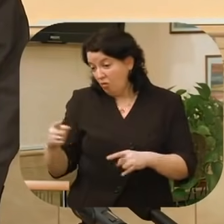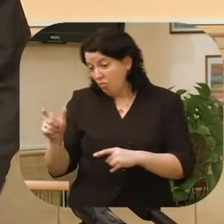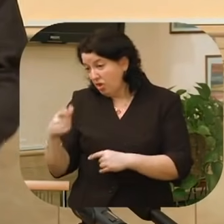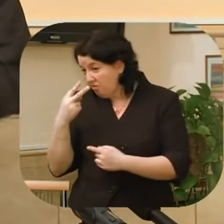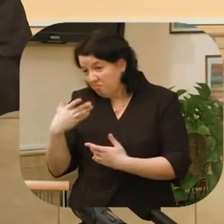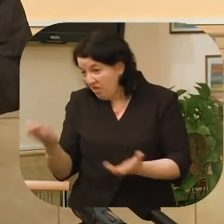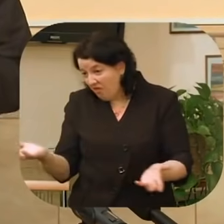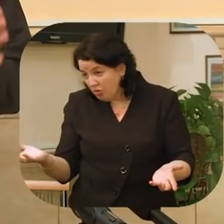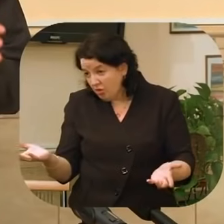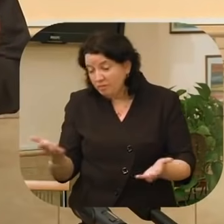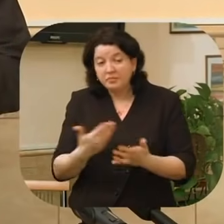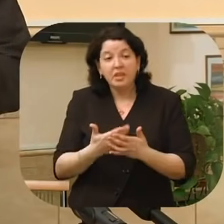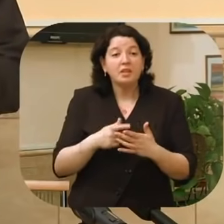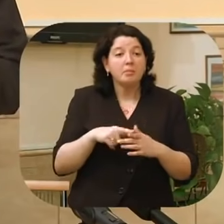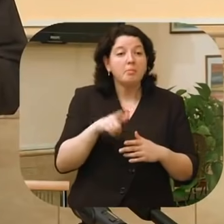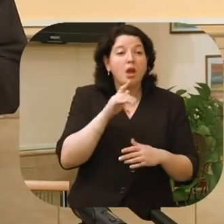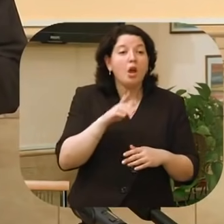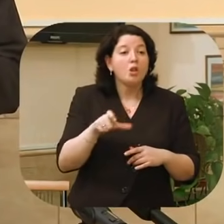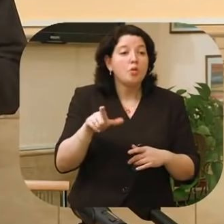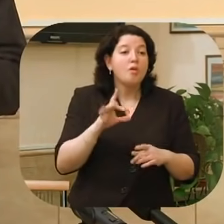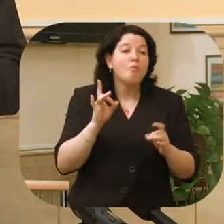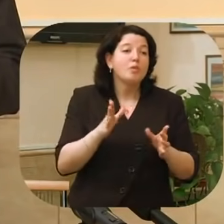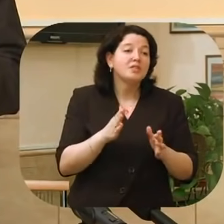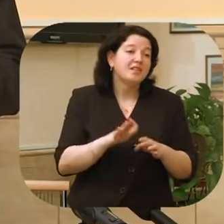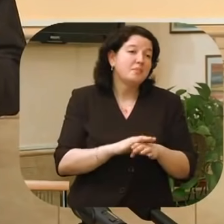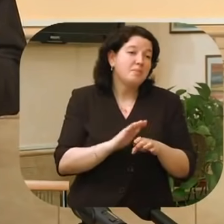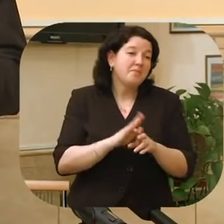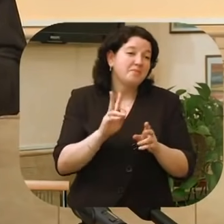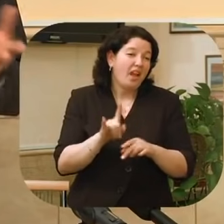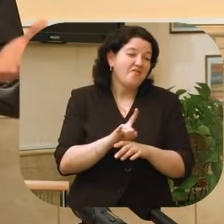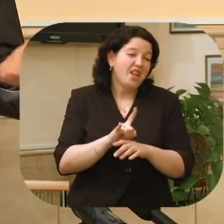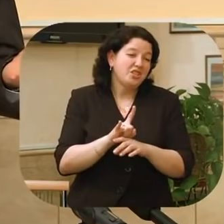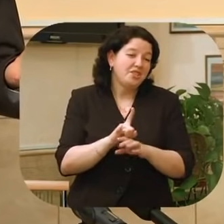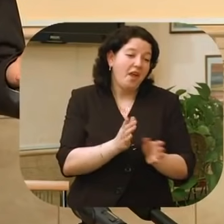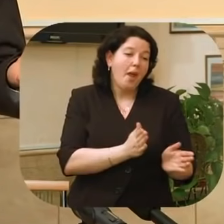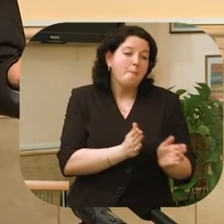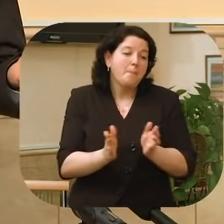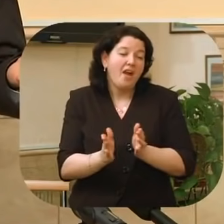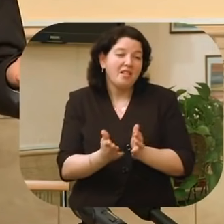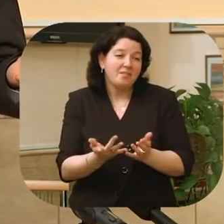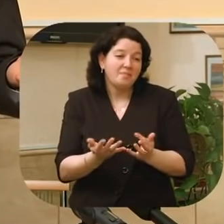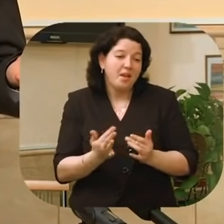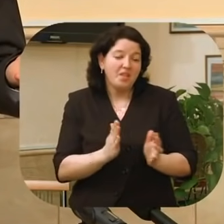Или любовь так, прилизанная только правила поведения. А где